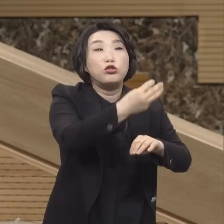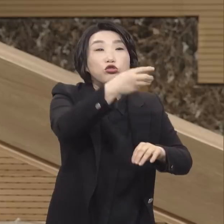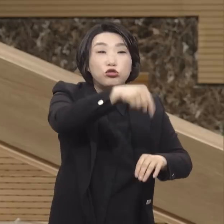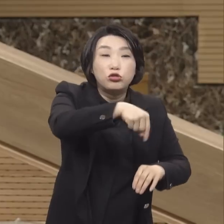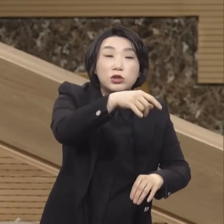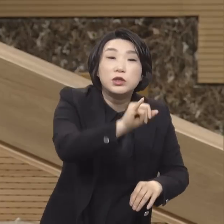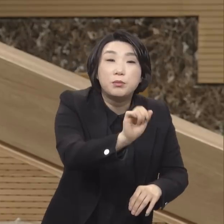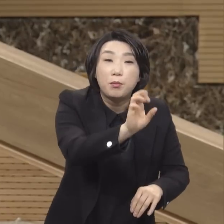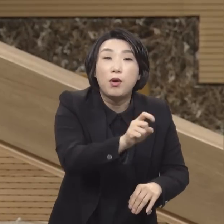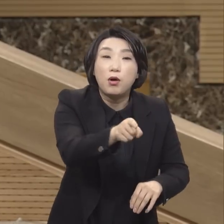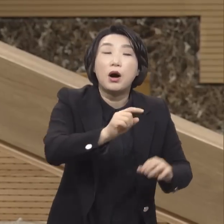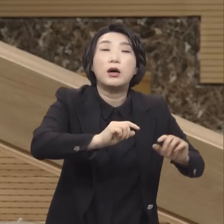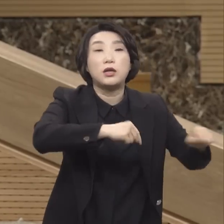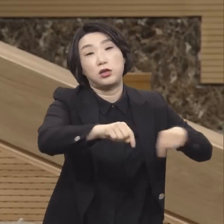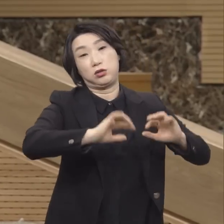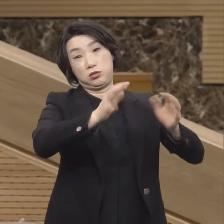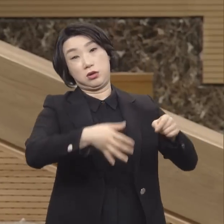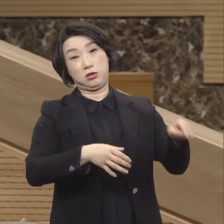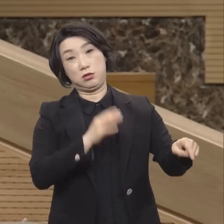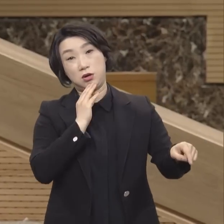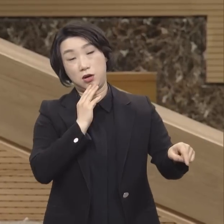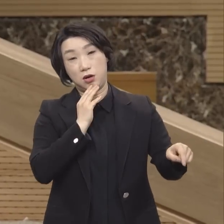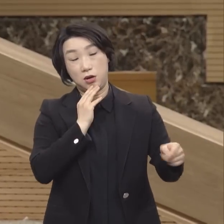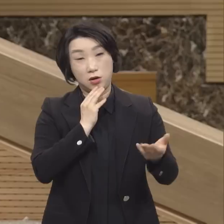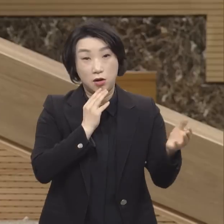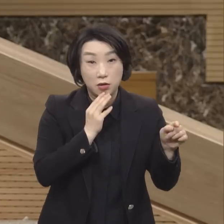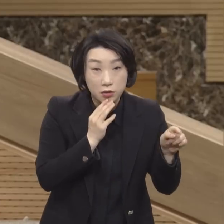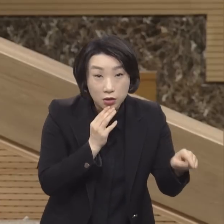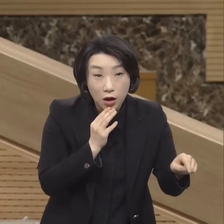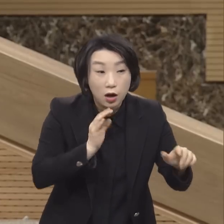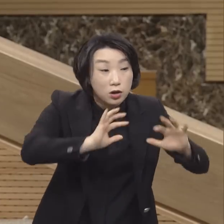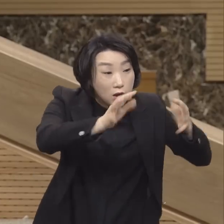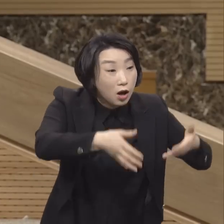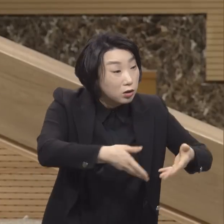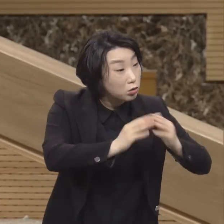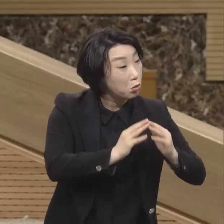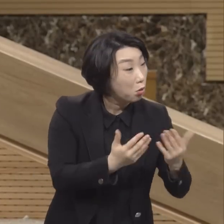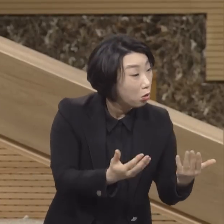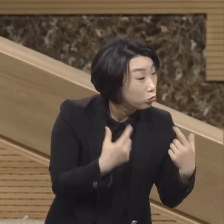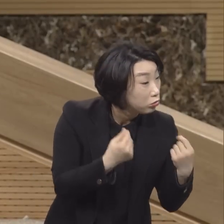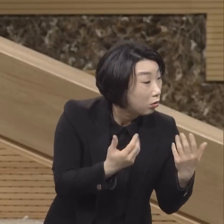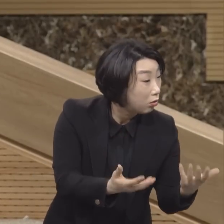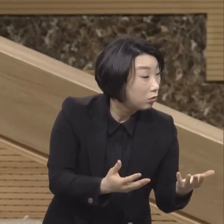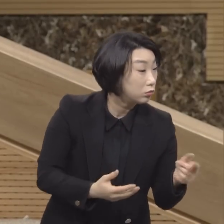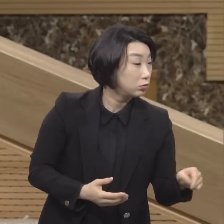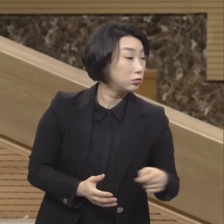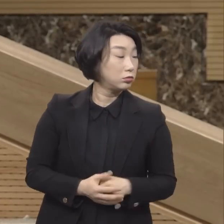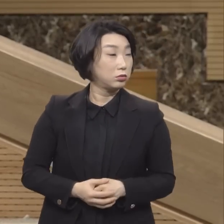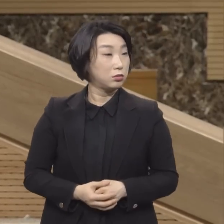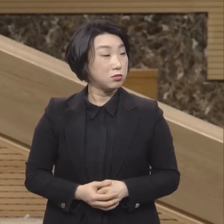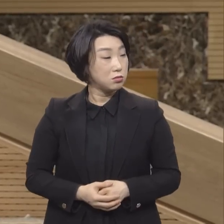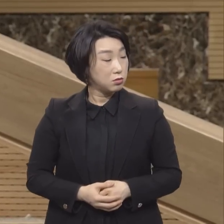루시퍼가 다스리는 나라. 그 나라가 어떻게 서겠느냐 그 말이에요.